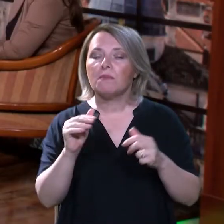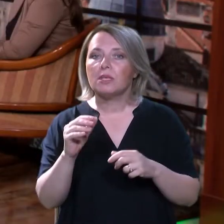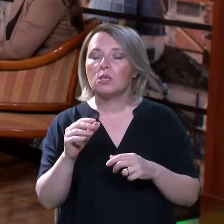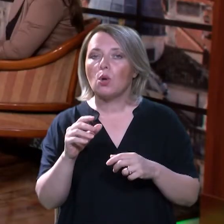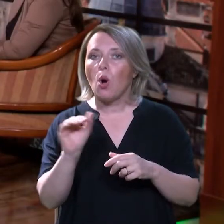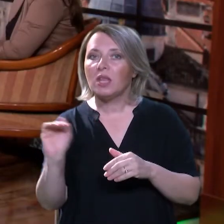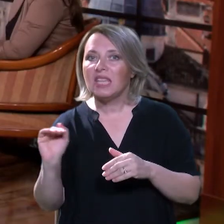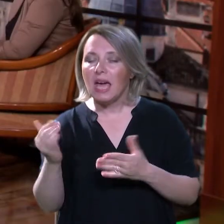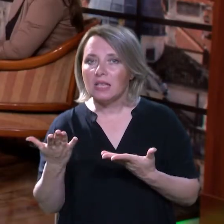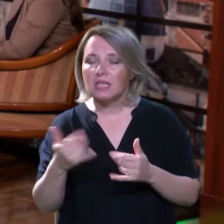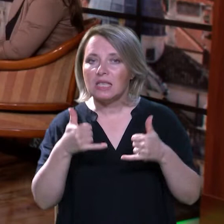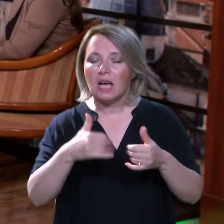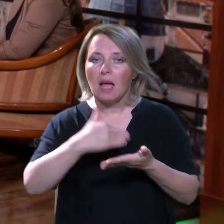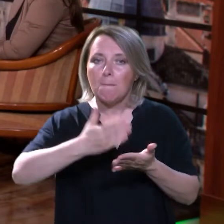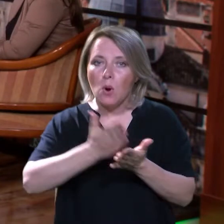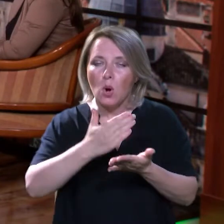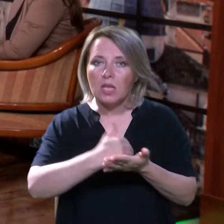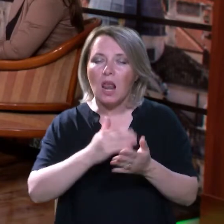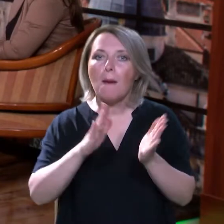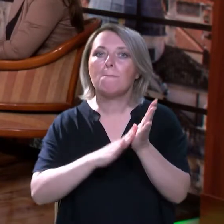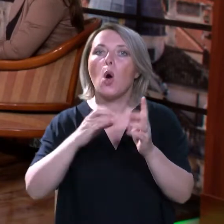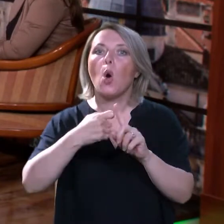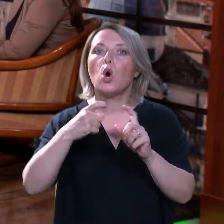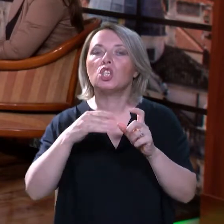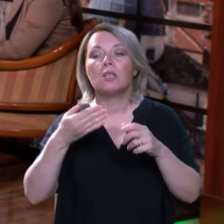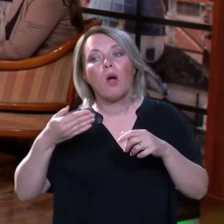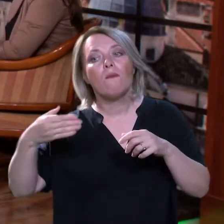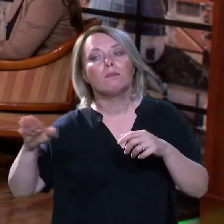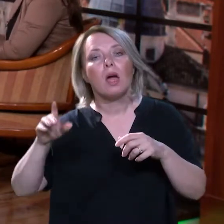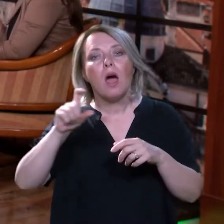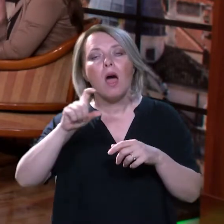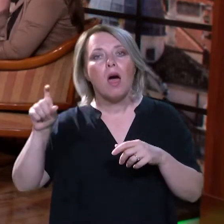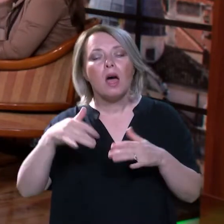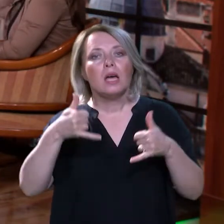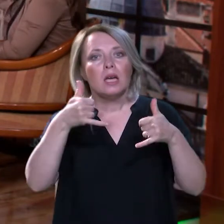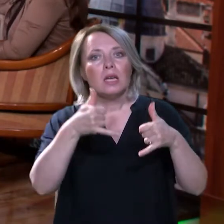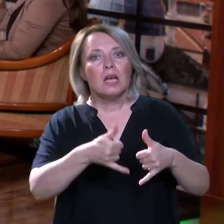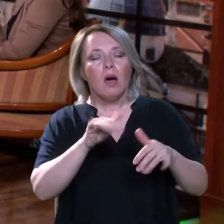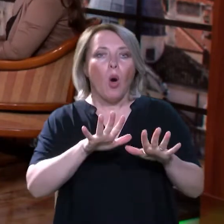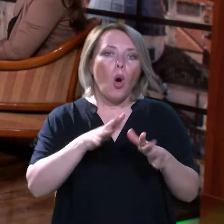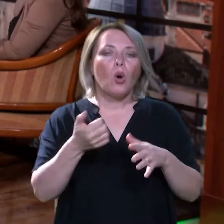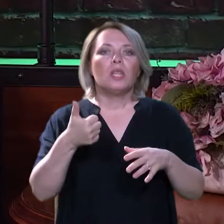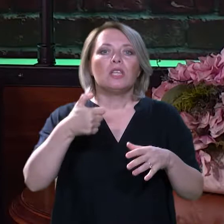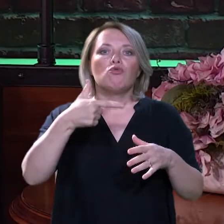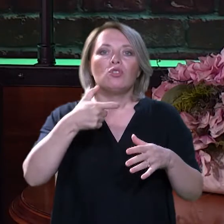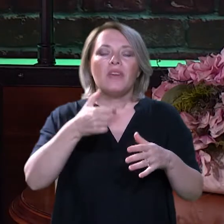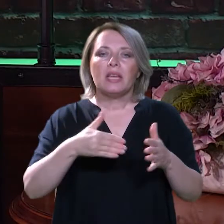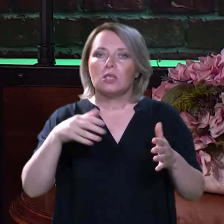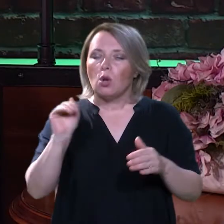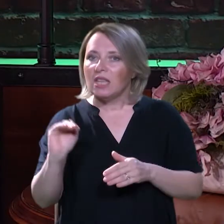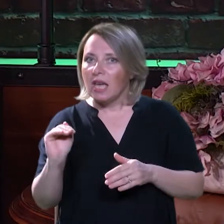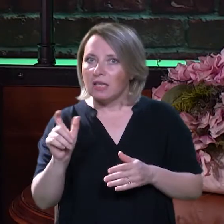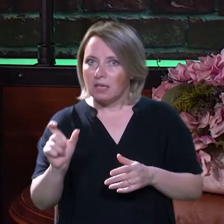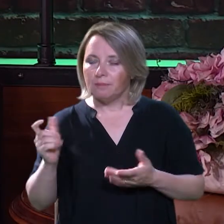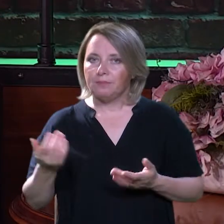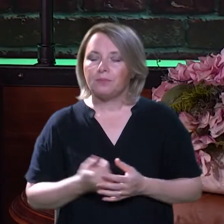sada, dakle, sa podjelom dakle, Mokošice kao zasebne cjeline, odnosno zasebne ustanove, negdje smo oko 1100-1200 djece